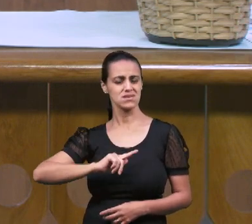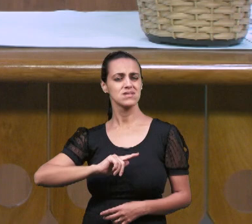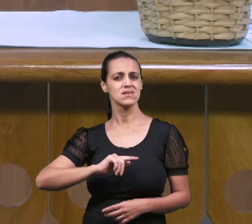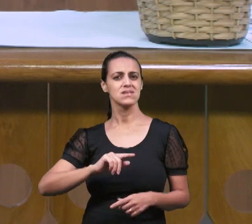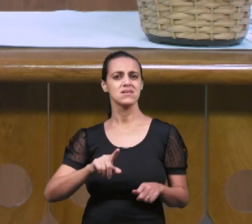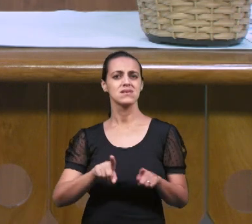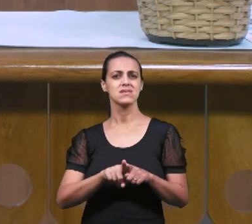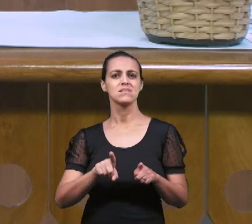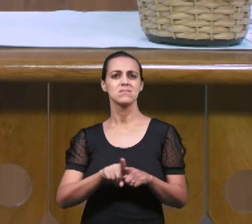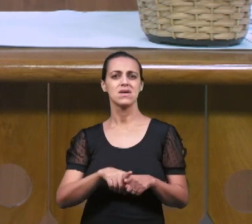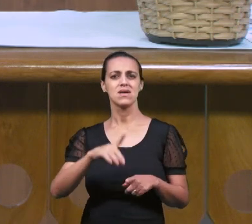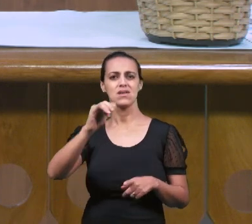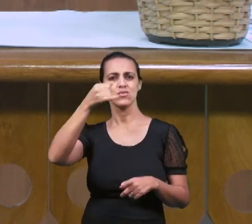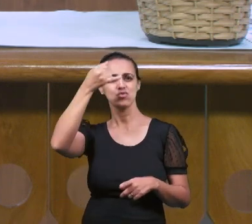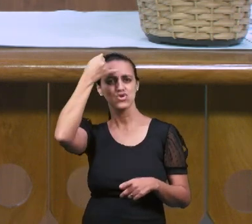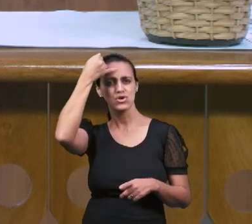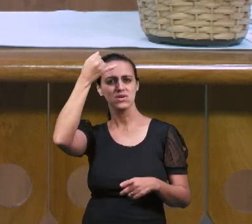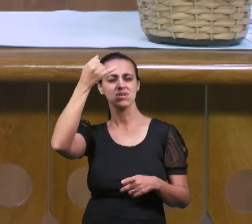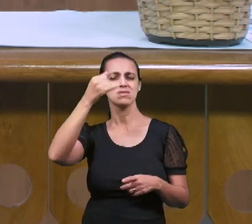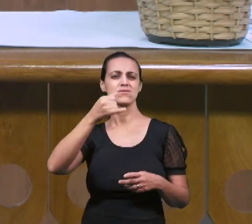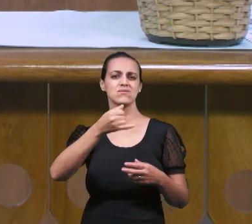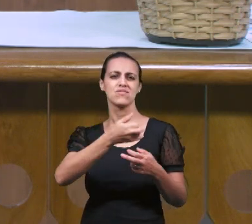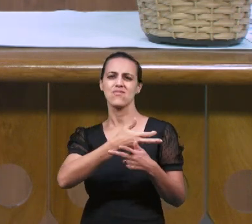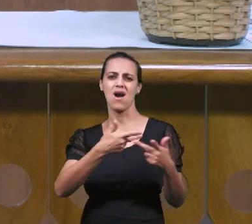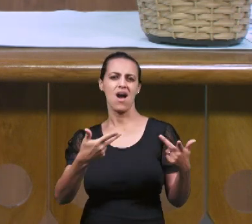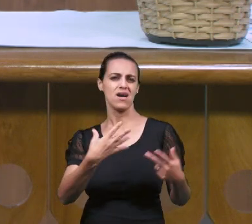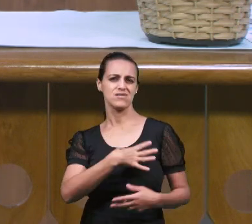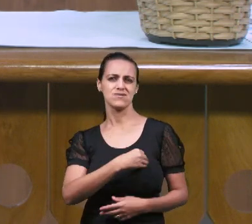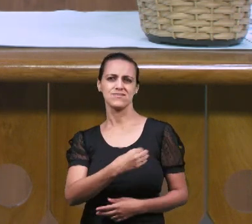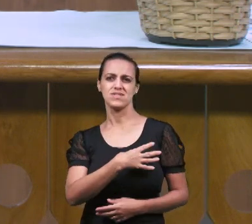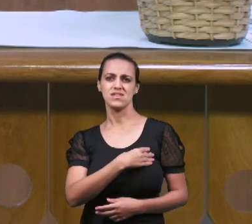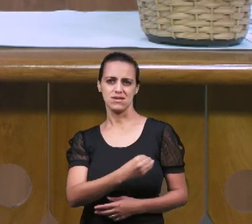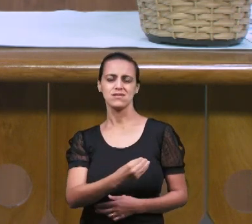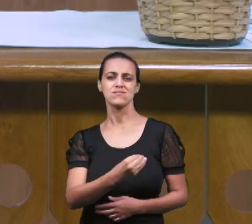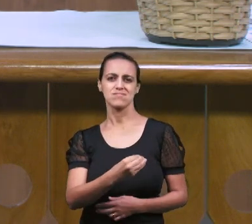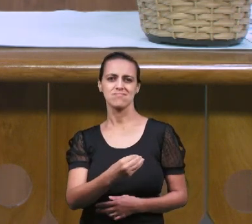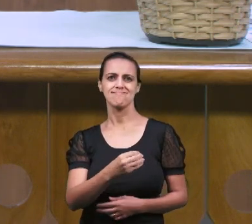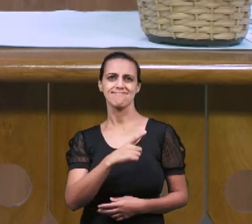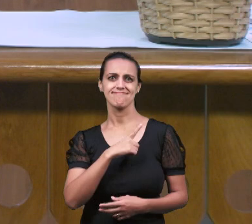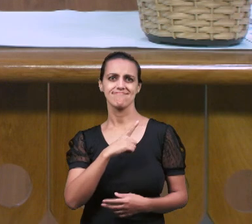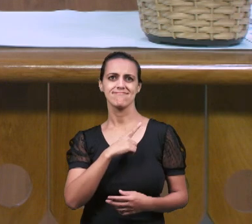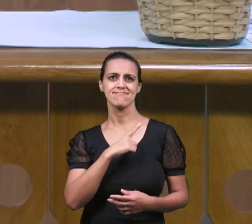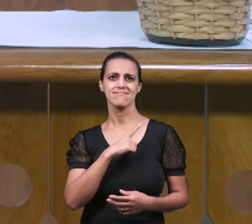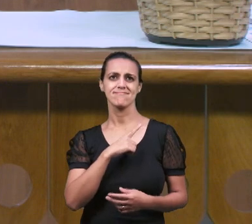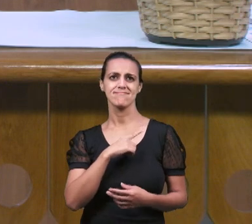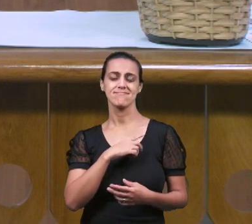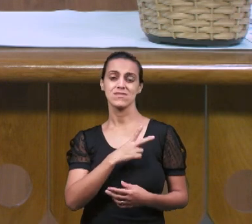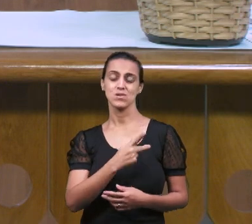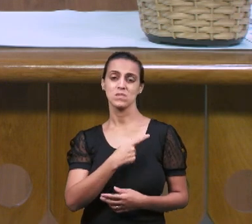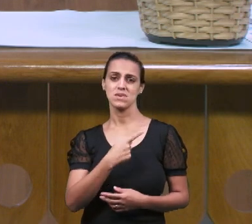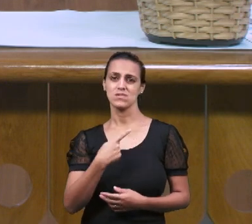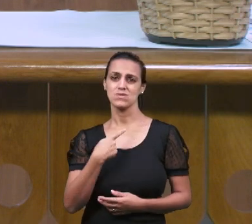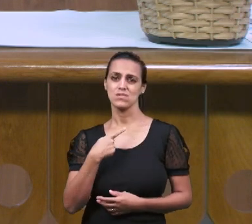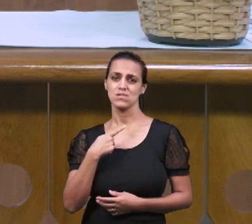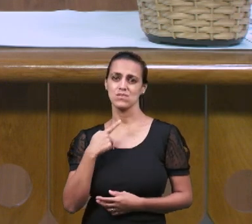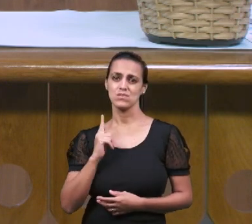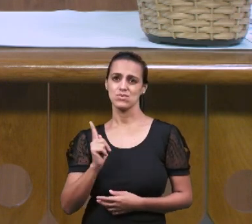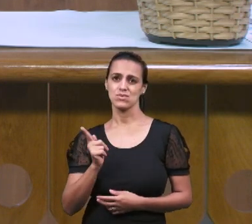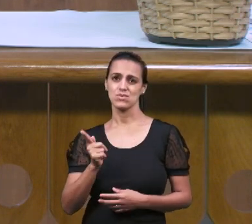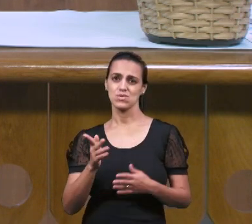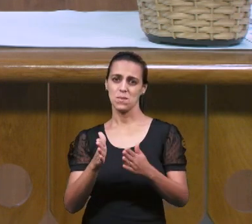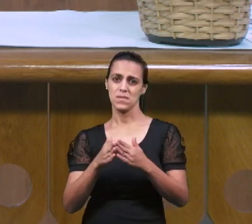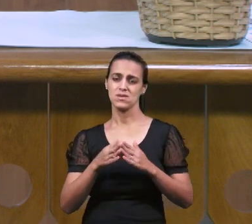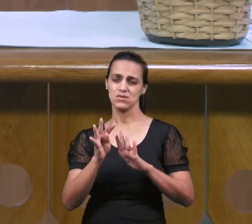Edson, de Héloïse, Aloïse d'Assise Ribeiro, et le pasteur, je te tiens demandé qu'on puisse laisser un texte